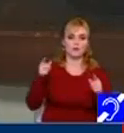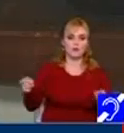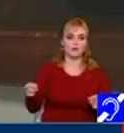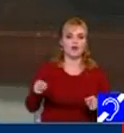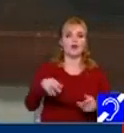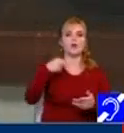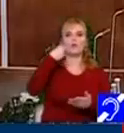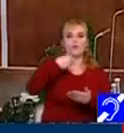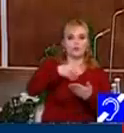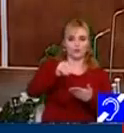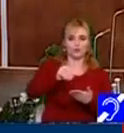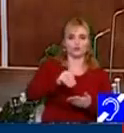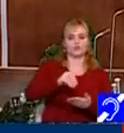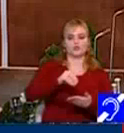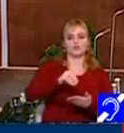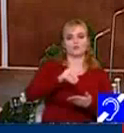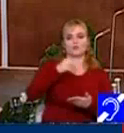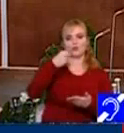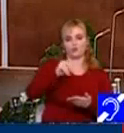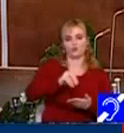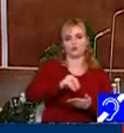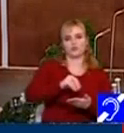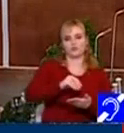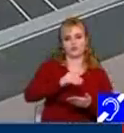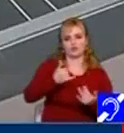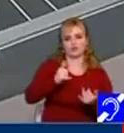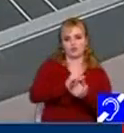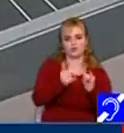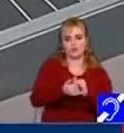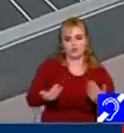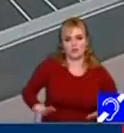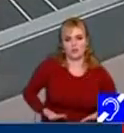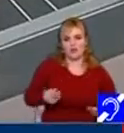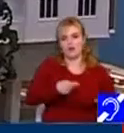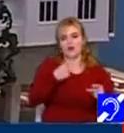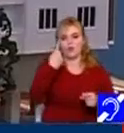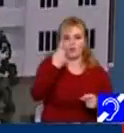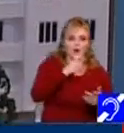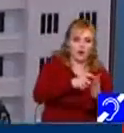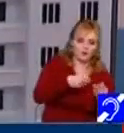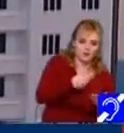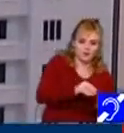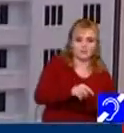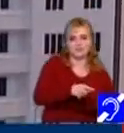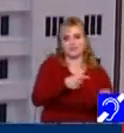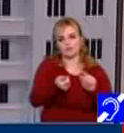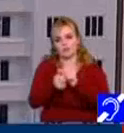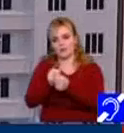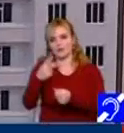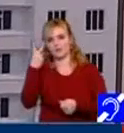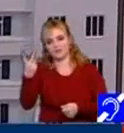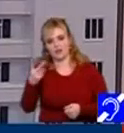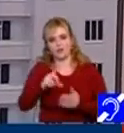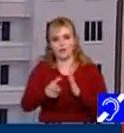a-ți îmbunătăți traiul, de a trece de la apartament cu o cameră la apartament cu două camere, de la apartament cu două camere la trei camere,